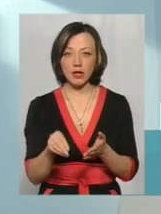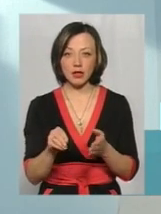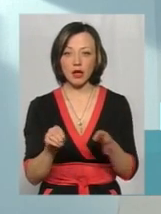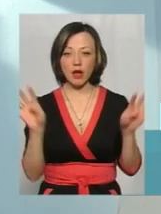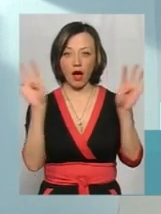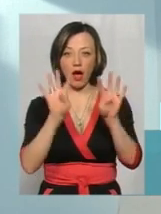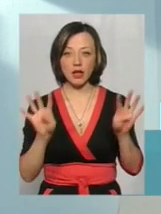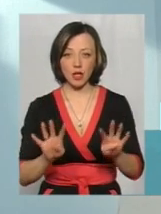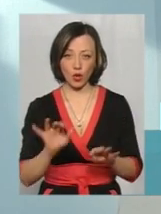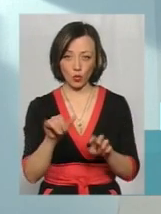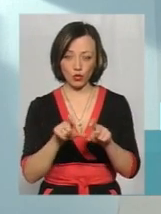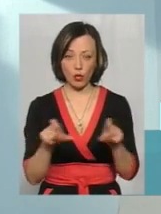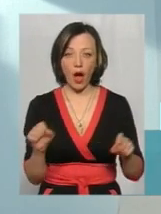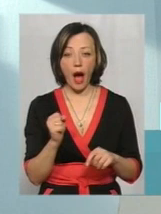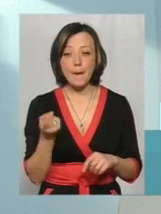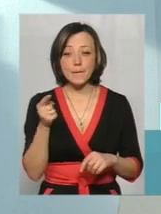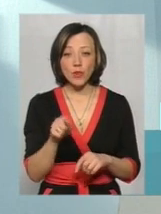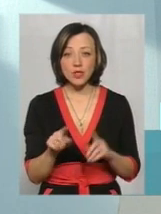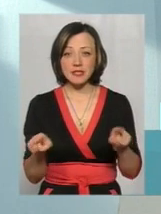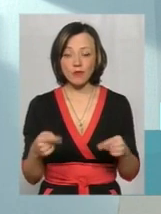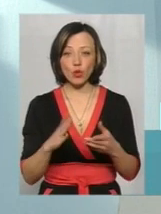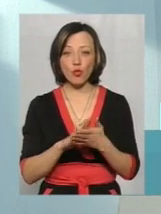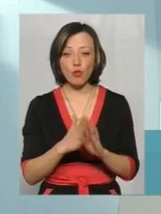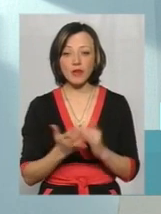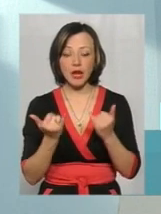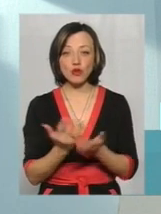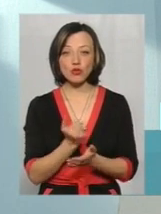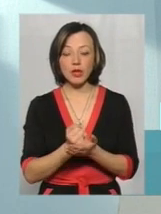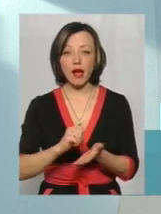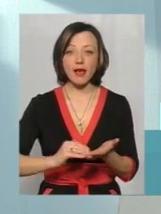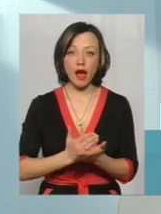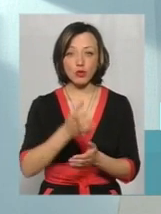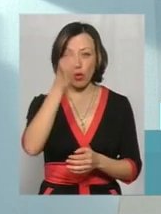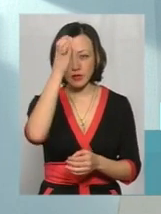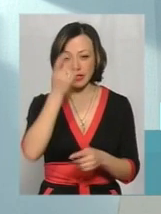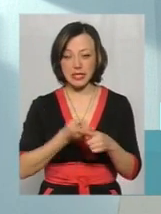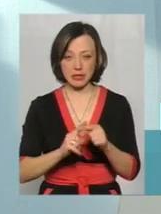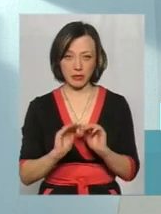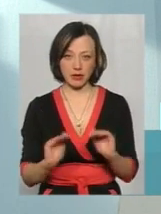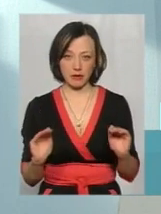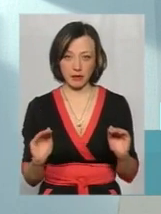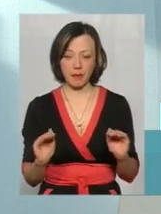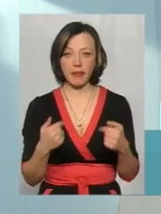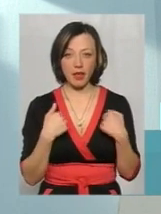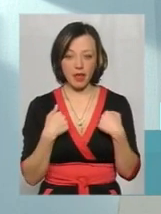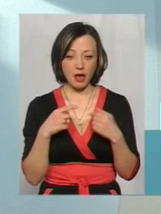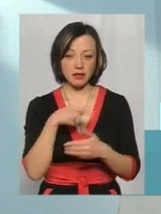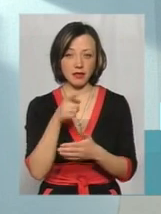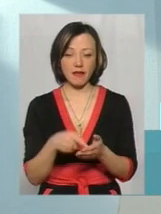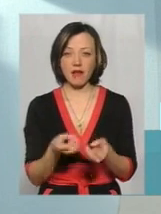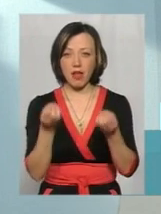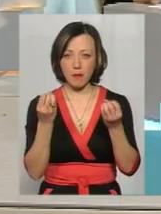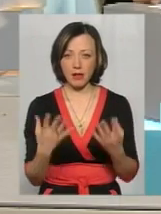у школі. А про те, наскільки створені умови для здобуття якісної освіти цими дітьми. Я задавав елементарну